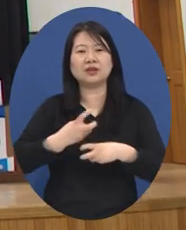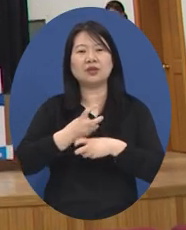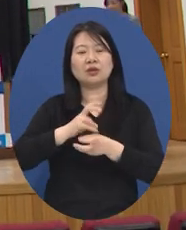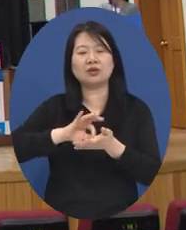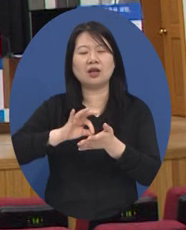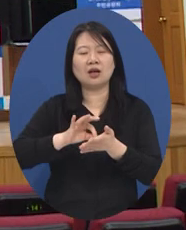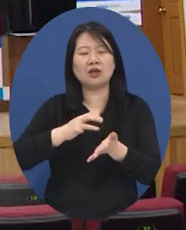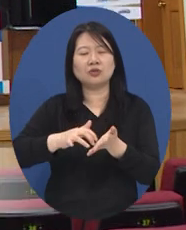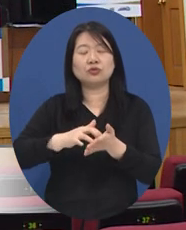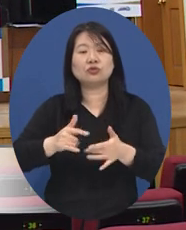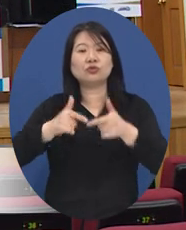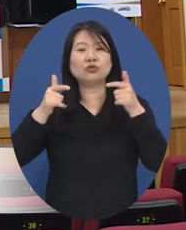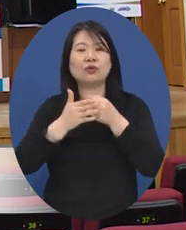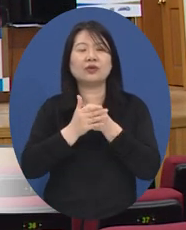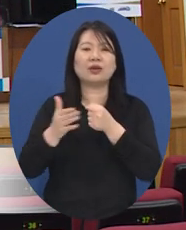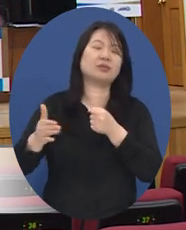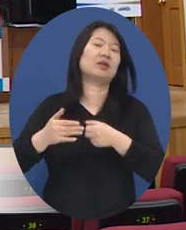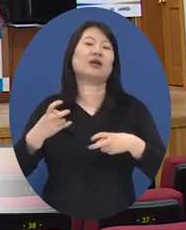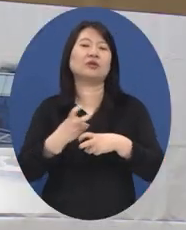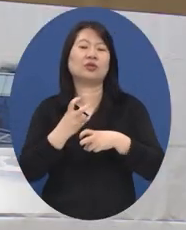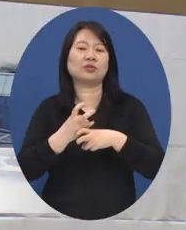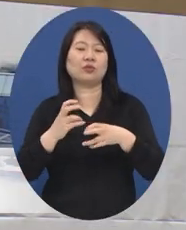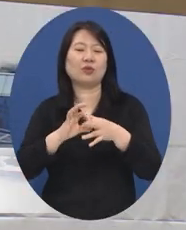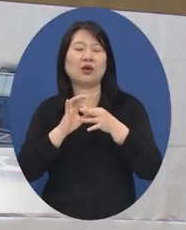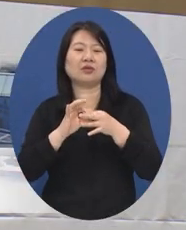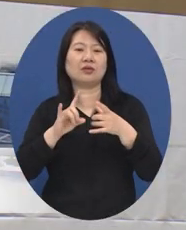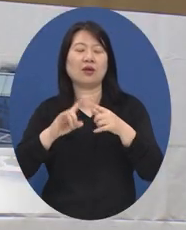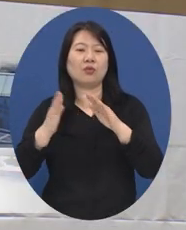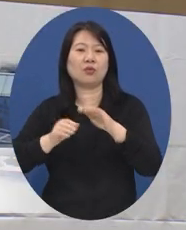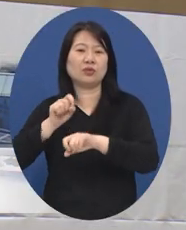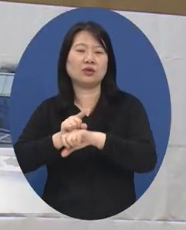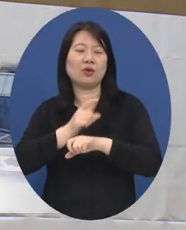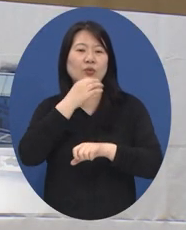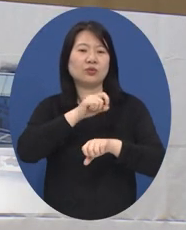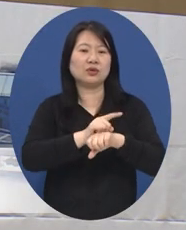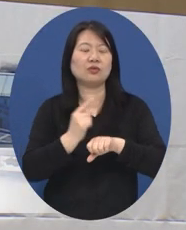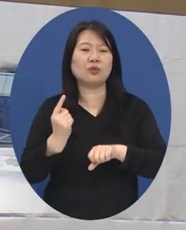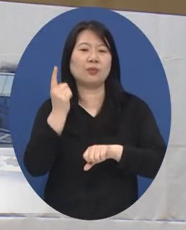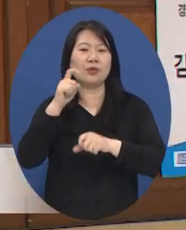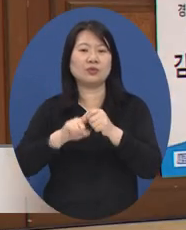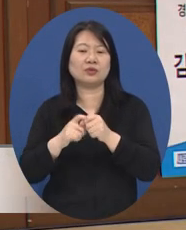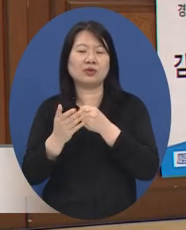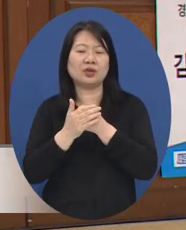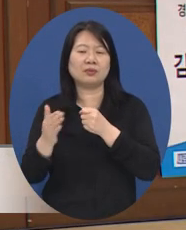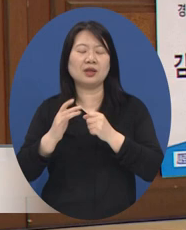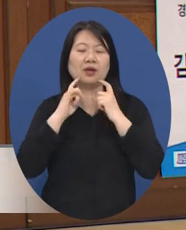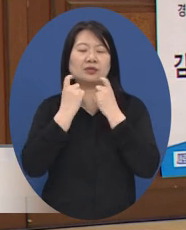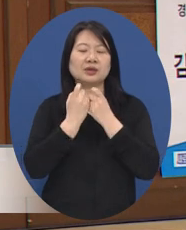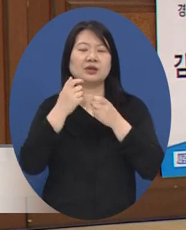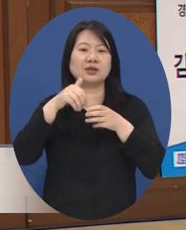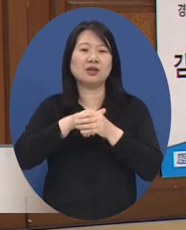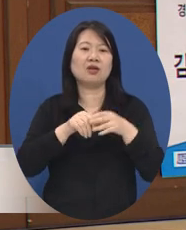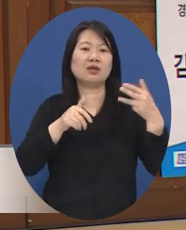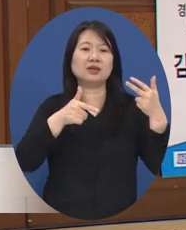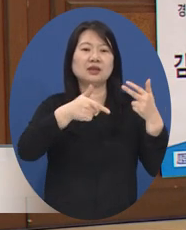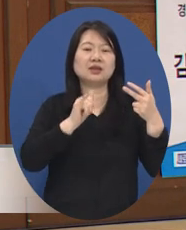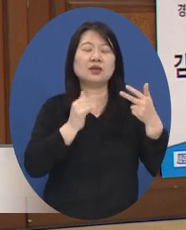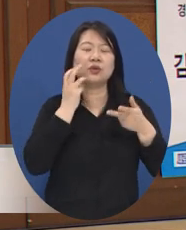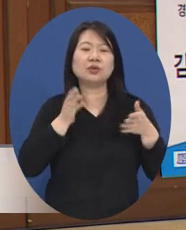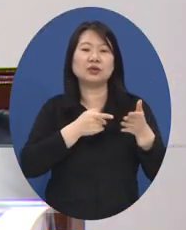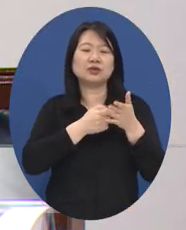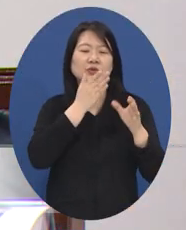대중교통 이용 수요가 늘어남에 따라 대중교통 체계에 대한 공공성과 효율성을 높이기 위해 민선 7기 경기도가 추진하고